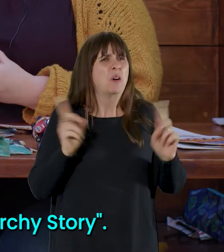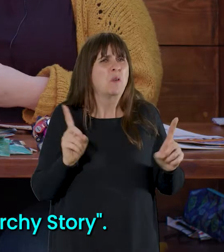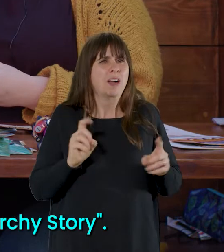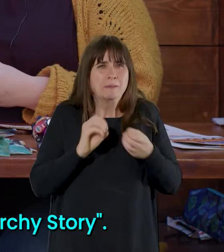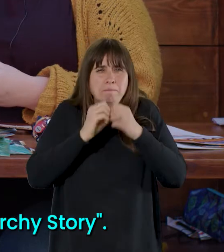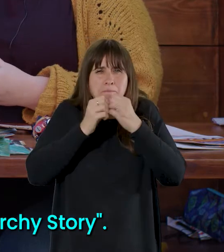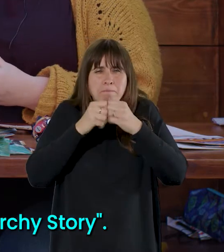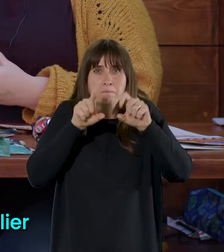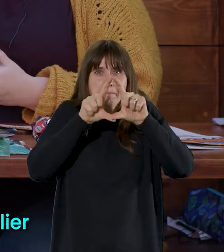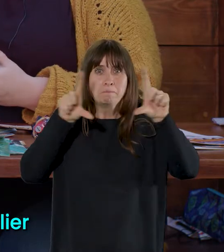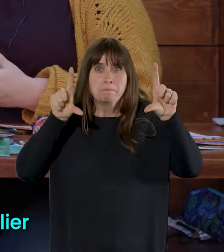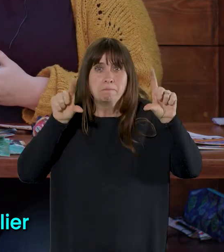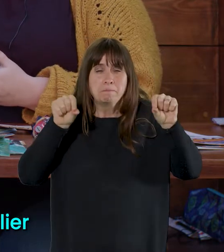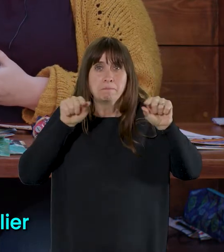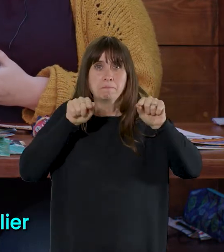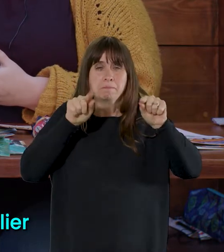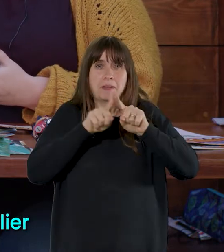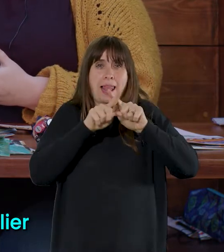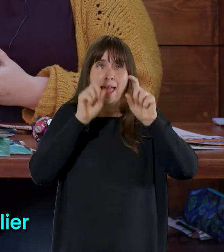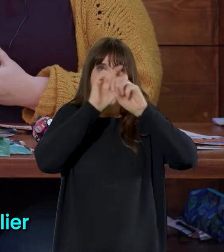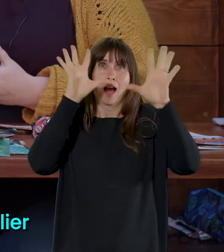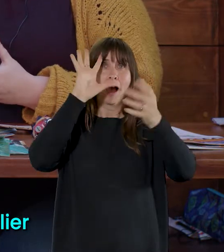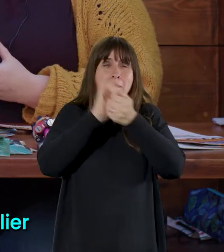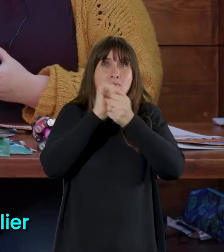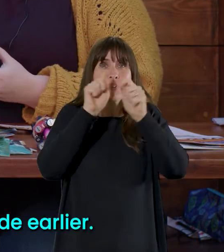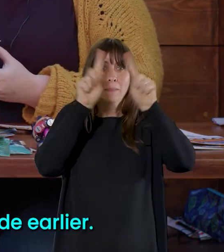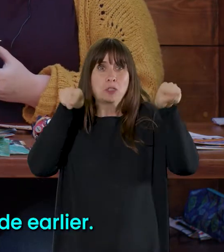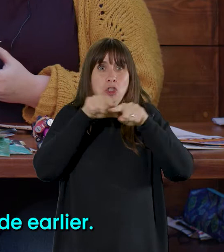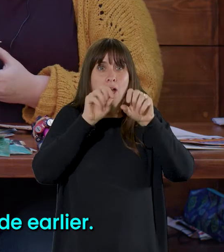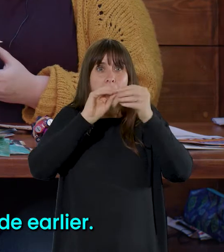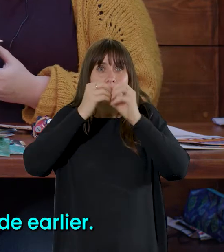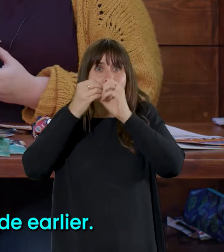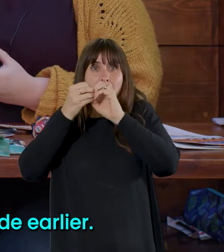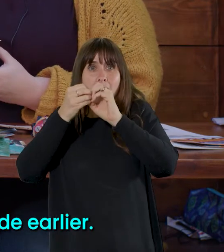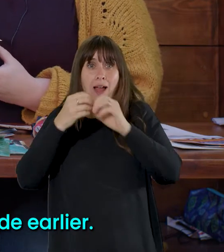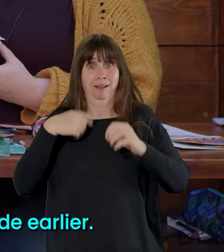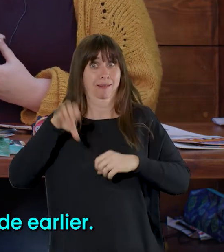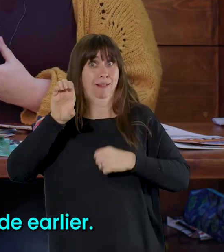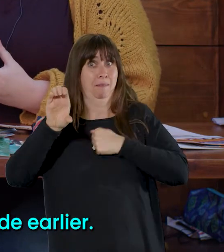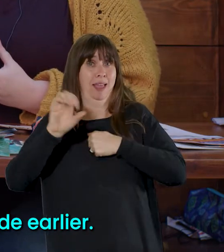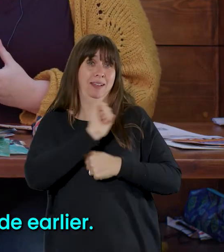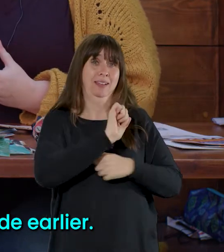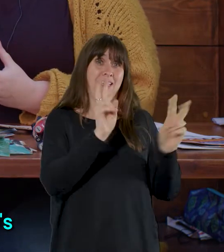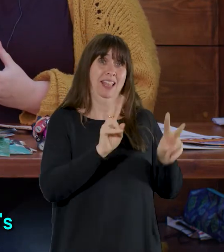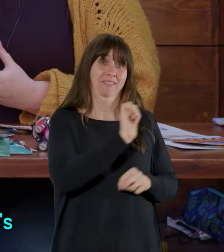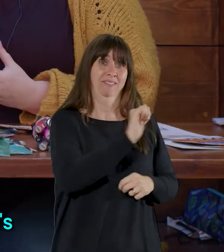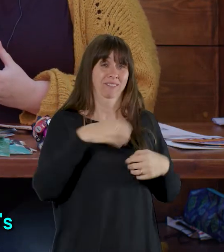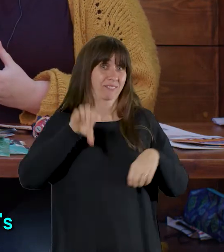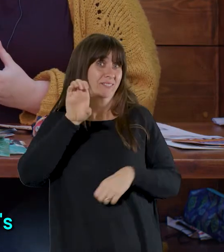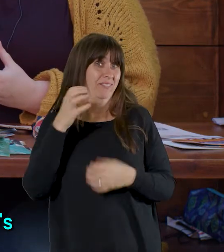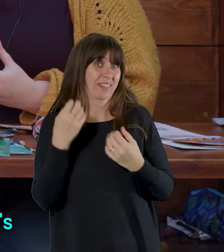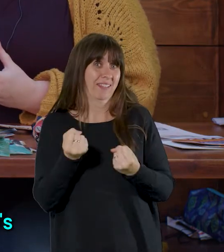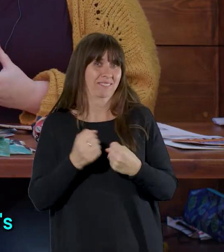fy stori Treorchy, a dyma enghraifft o un nes I greu yn gynharach, a dyma enghraifft o un na Steph greu yn gynharach.